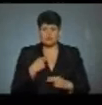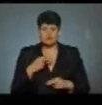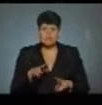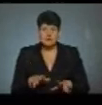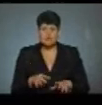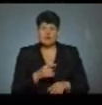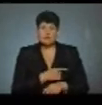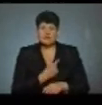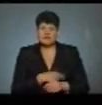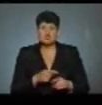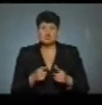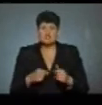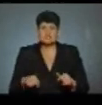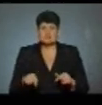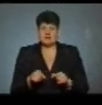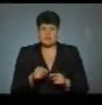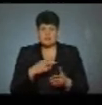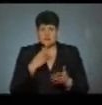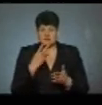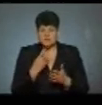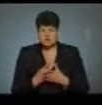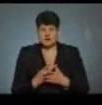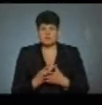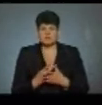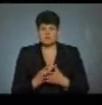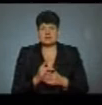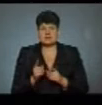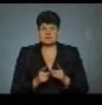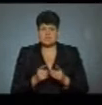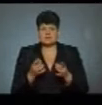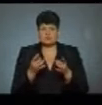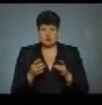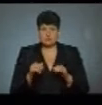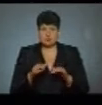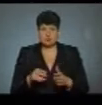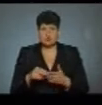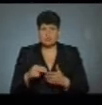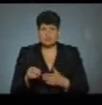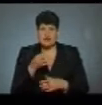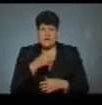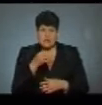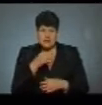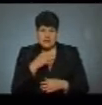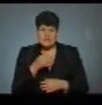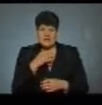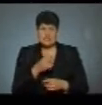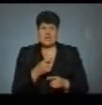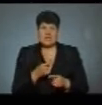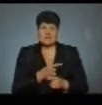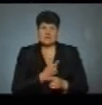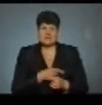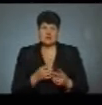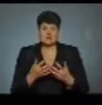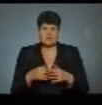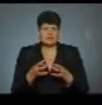У медичній сфері законопроєкт. Проєкти передбачають, зокрема, наступні зміни. Спростять процедуру закупівлі ліків. За ліки та медичне обладнання не